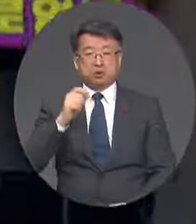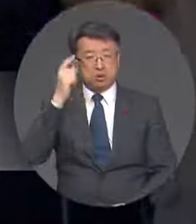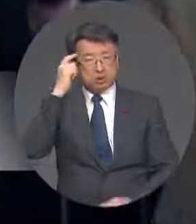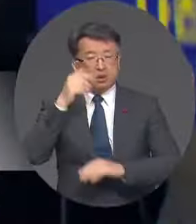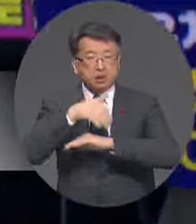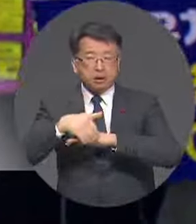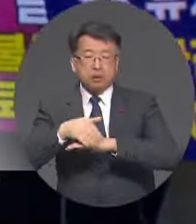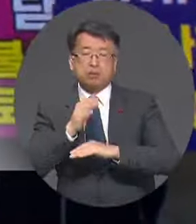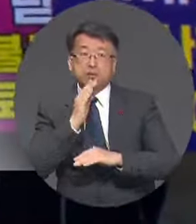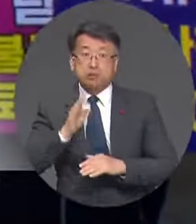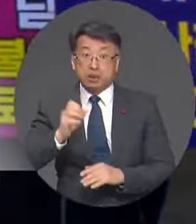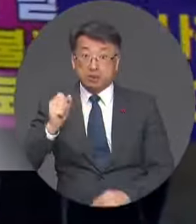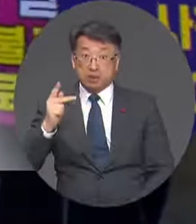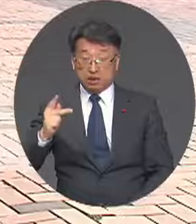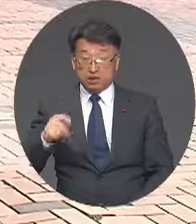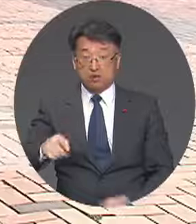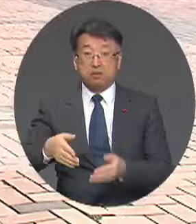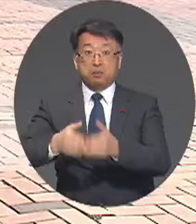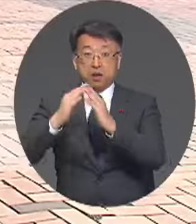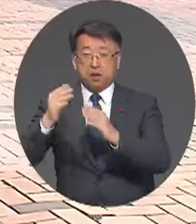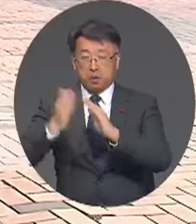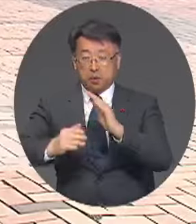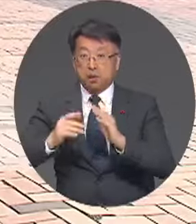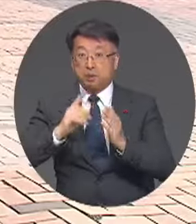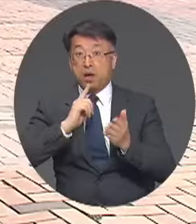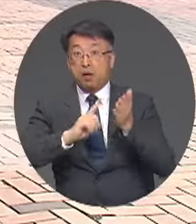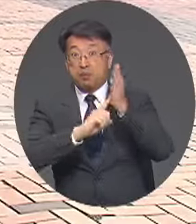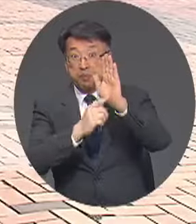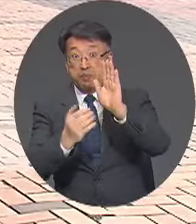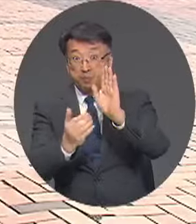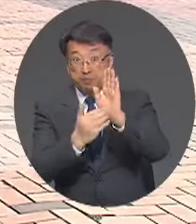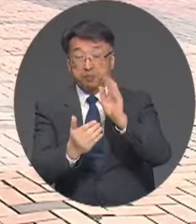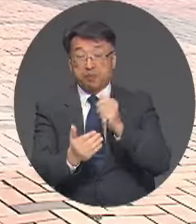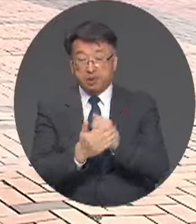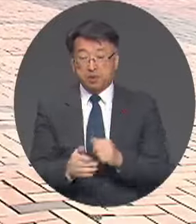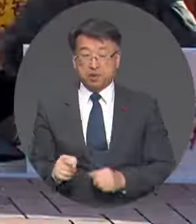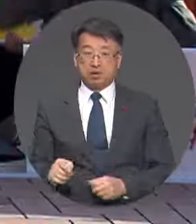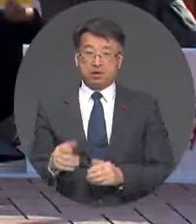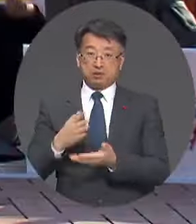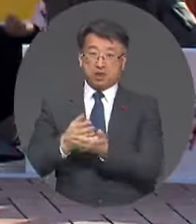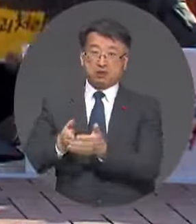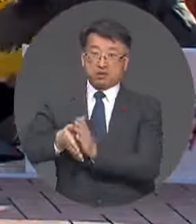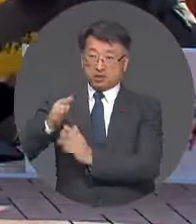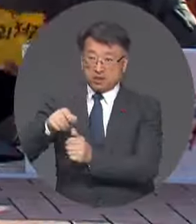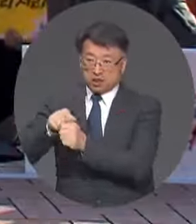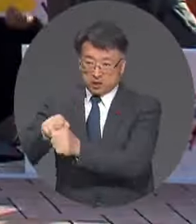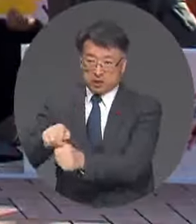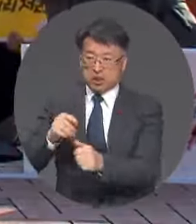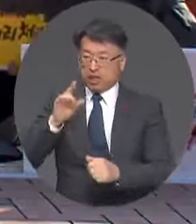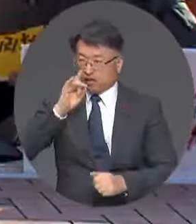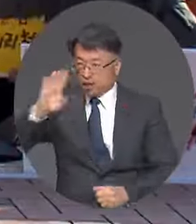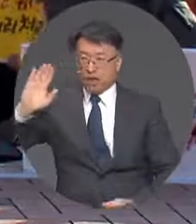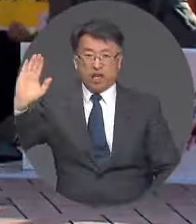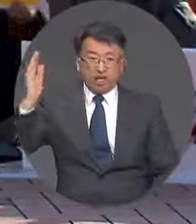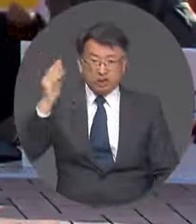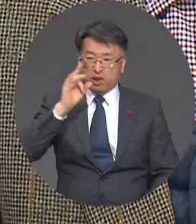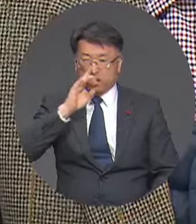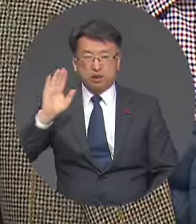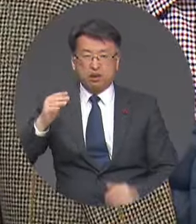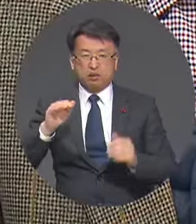했지만 SK가 처리장 설립을 공식화한 만큼 사천시 압박 경쟁은 더 치열해질